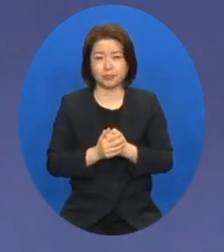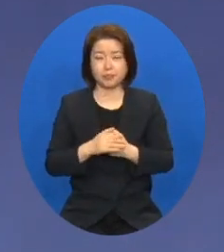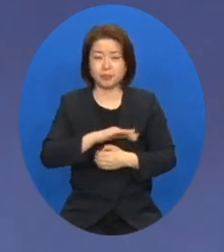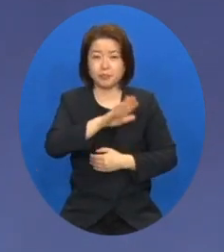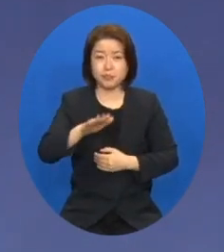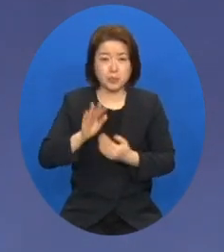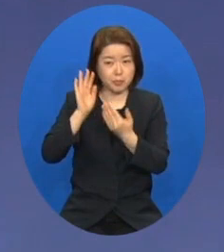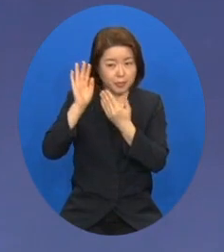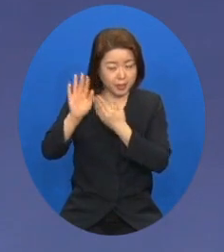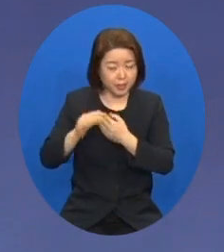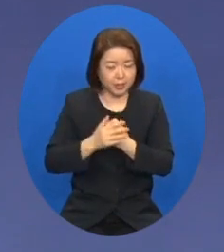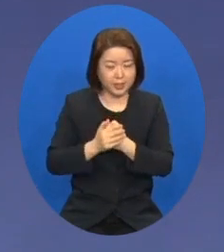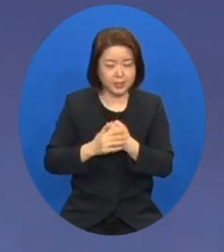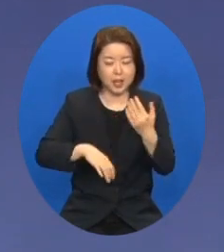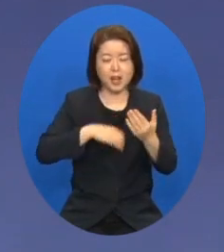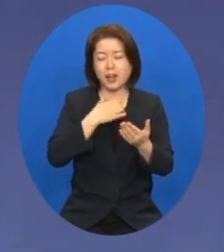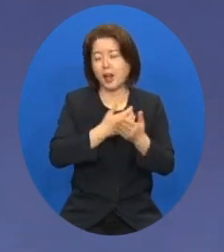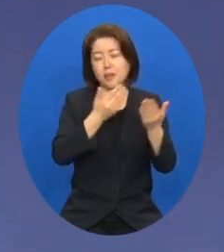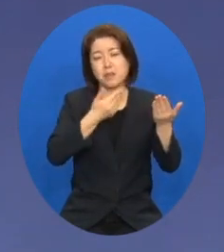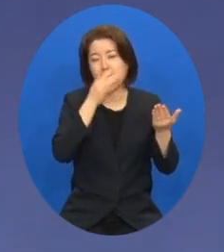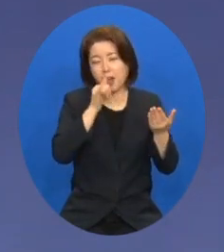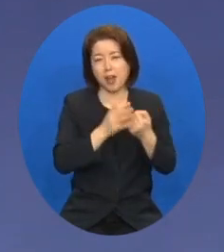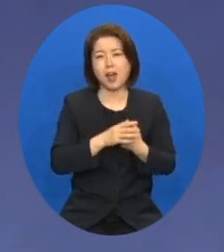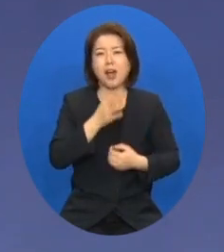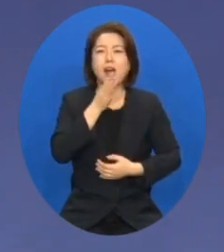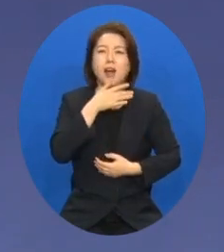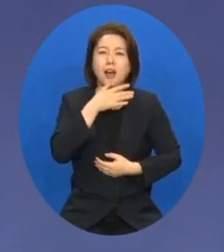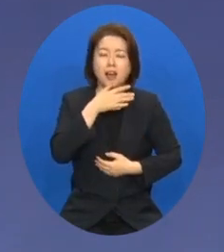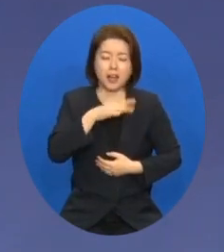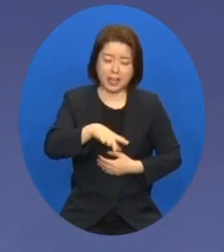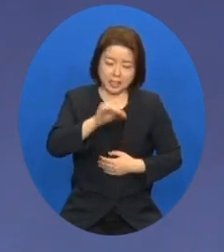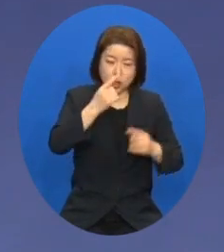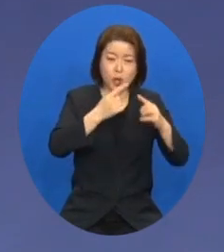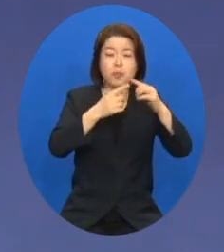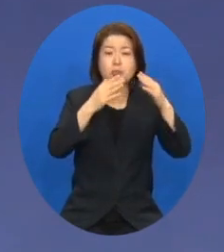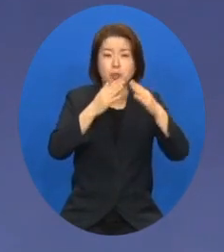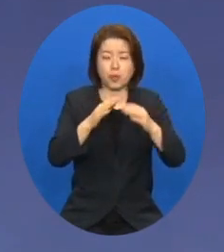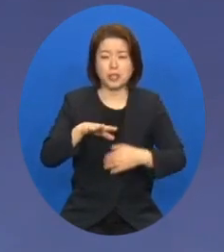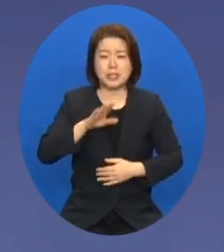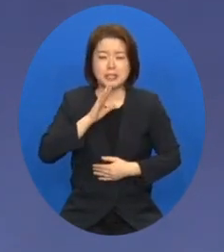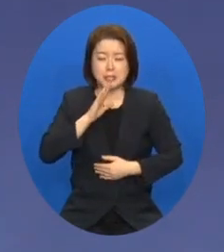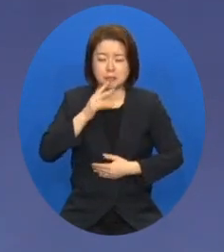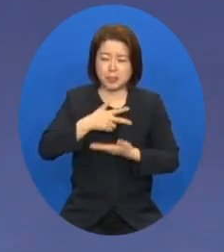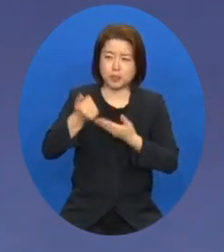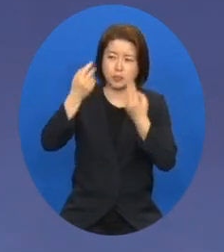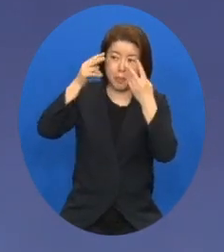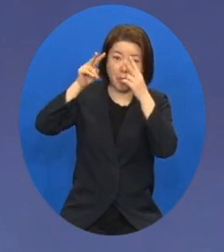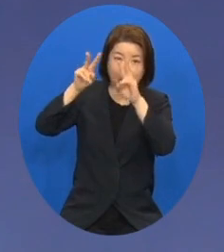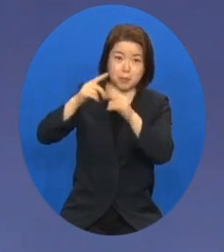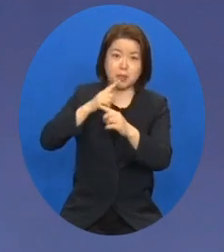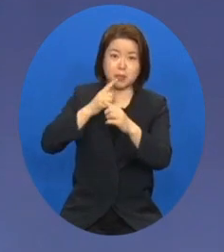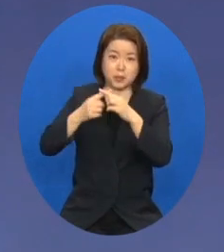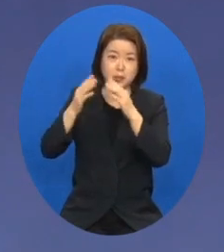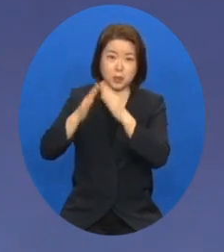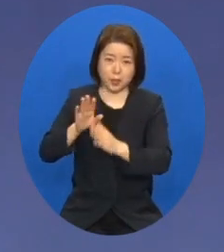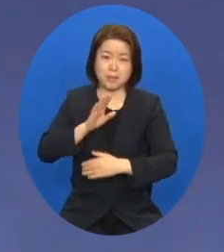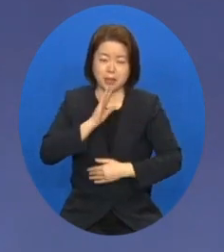참 감동을 받습니다 아 초대 교회에는 정말 주님을 바라보는 교회 였구나